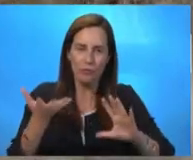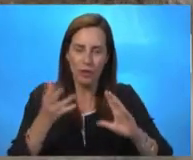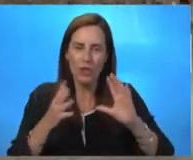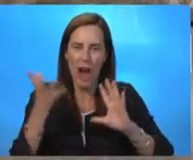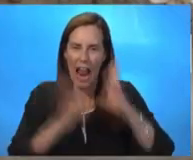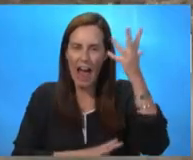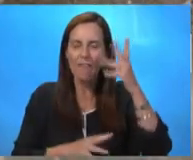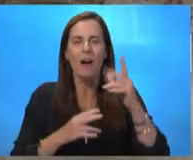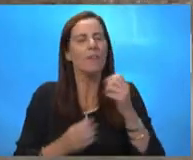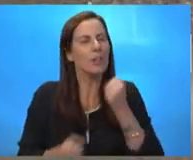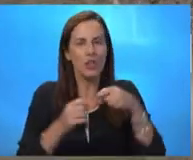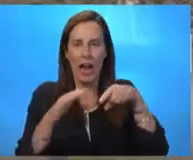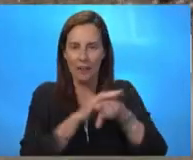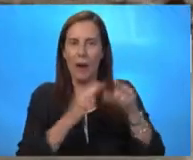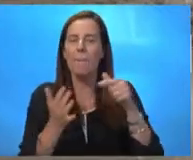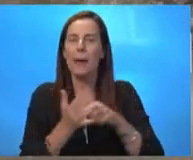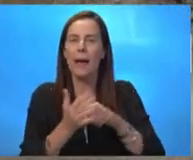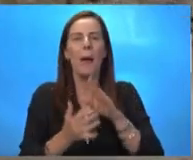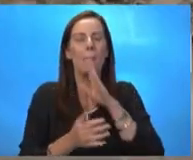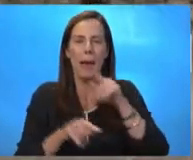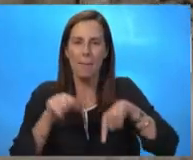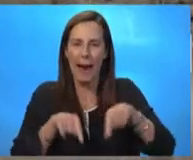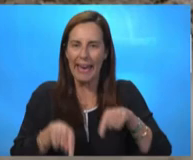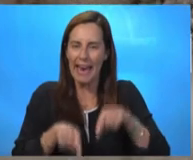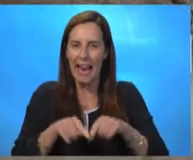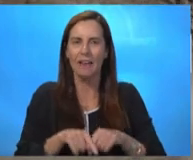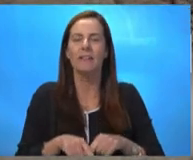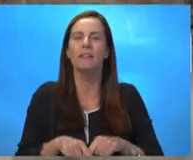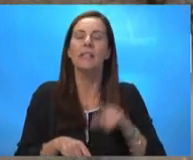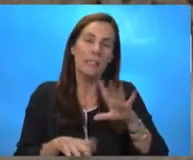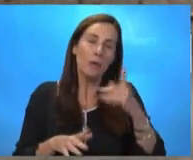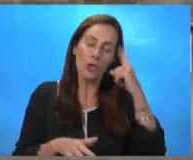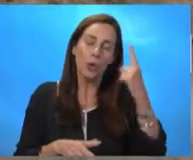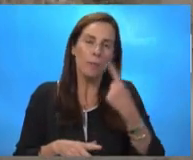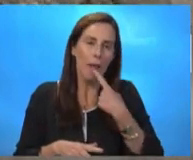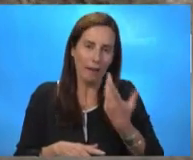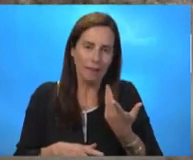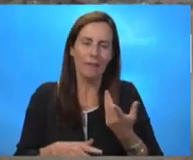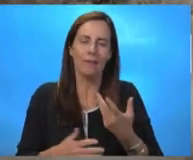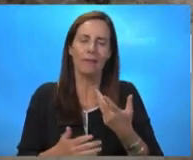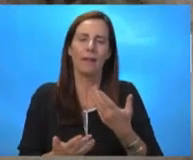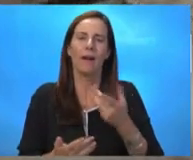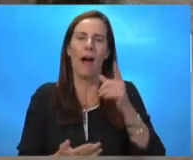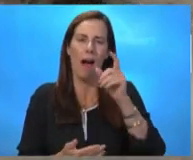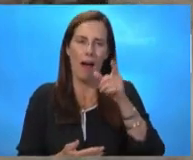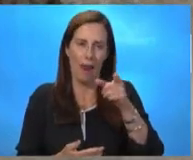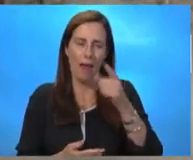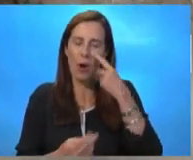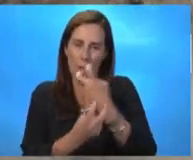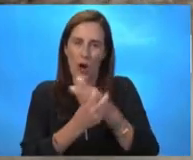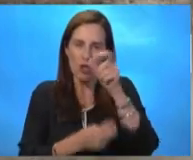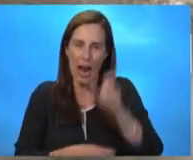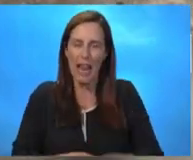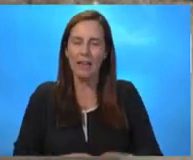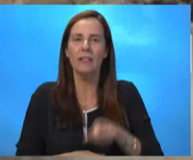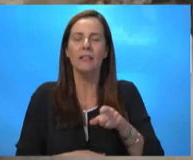אבל התקשה לברוח בגלל בעיה ברגל. זה מה שיודעים להעיד על לפי השלד הזה.